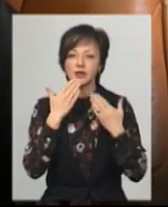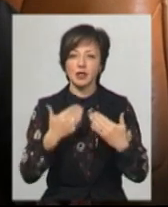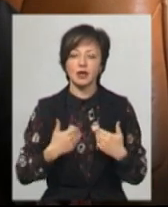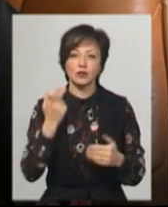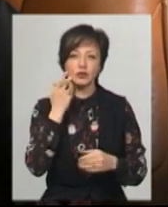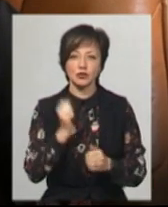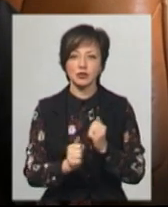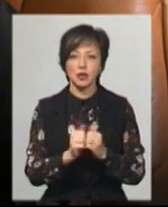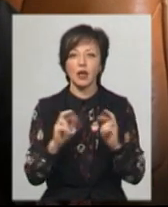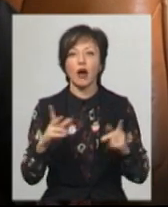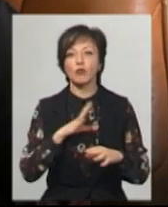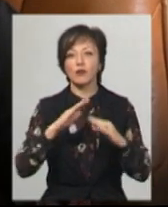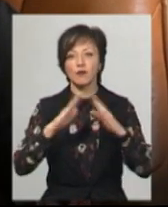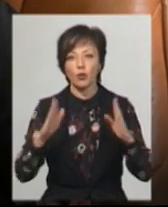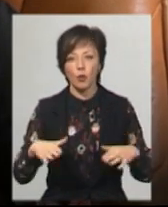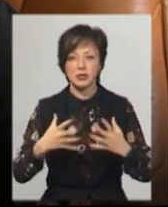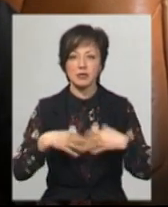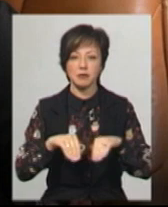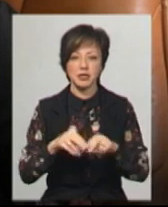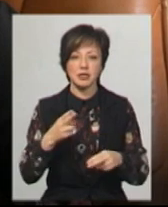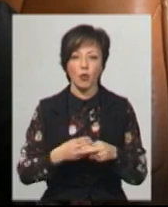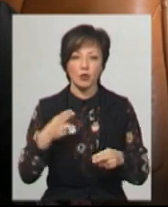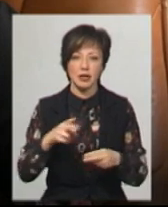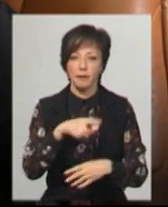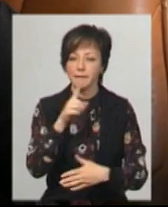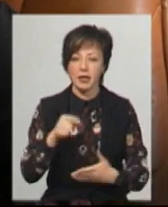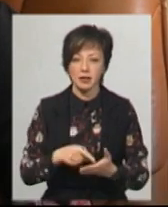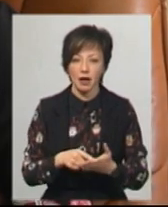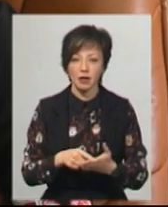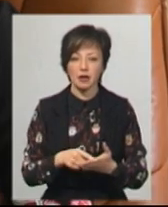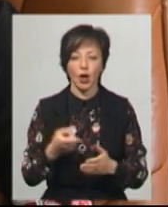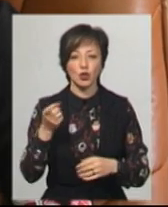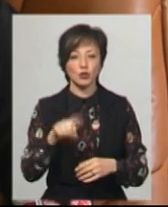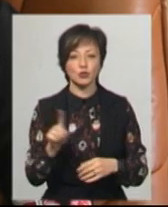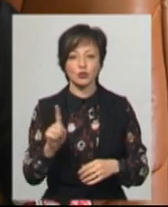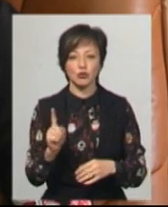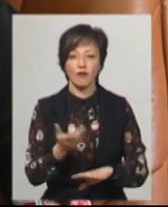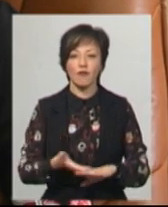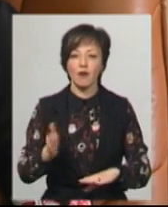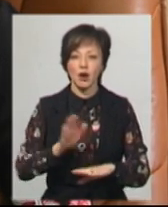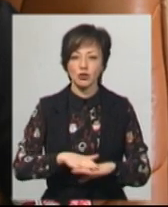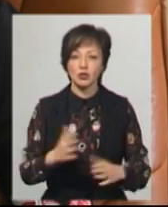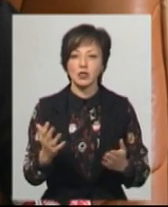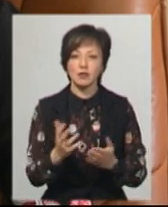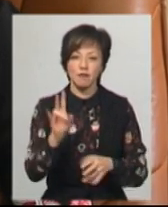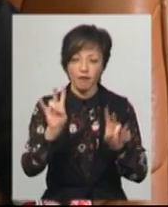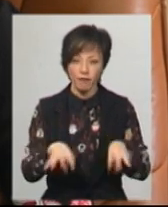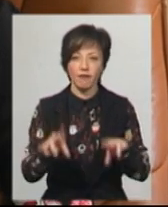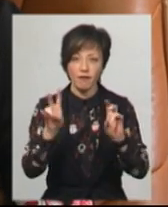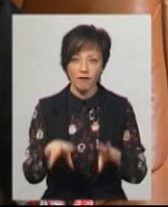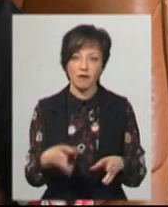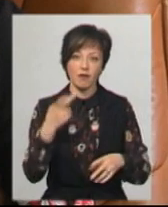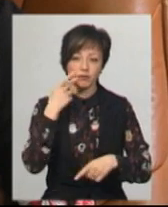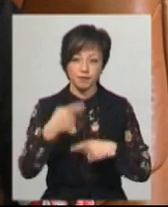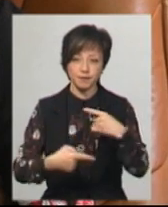того, як бути вдома, сімейні загострені питання піднялися, тому що дуже важко знаходитися постійно в одному тому